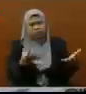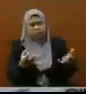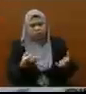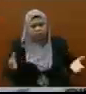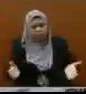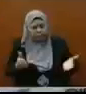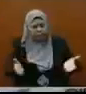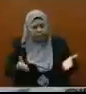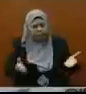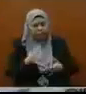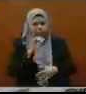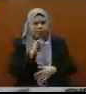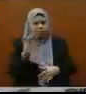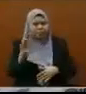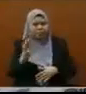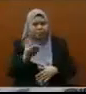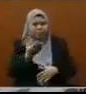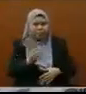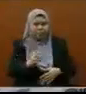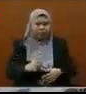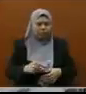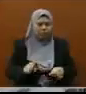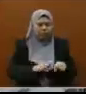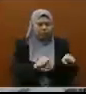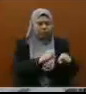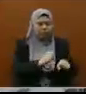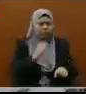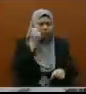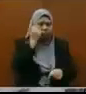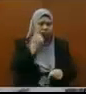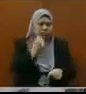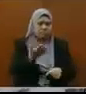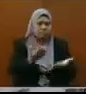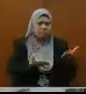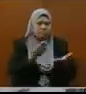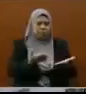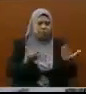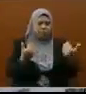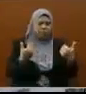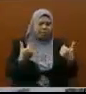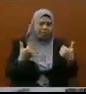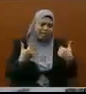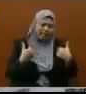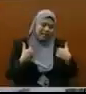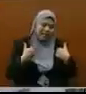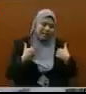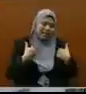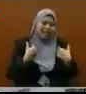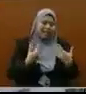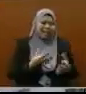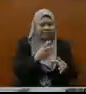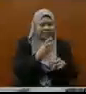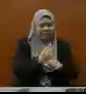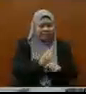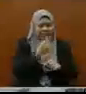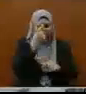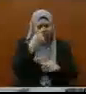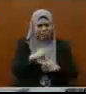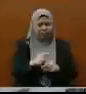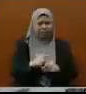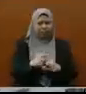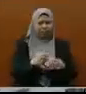Berhormat Sungai Tua dengan harapan mungkin ada sedikit belanjawan, bajet turun ke tempat kawasan-kawasan mereka. Tapi